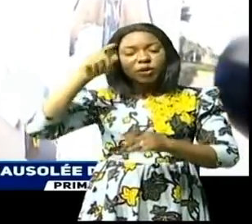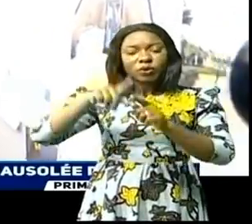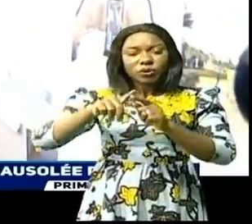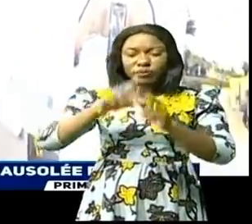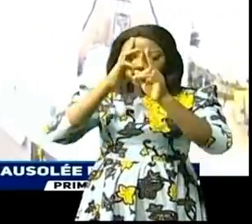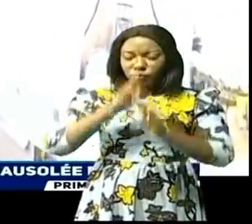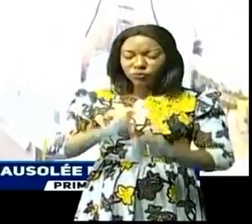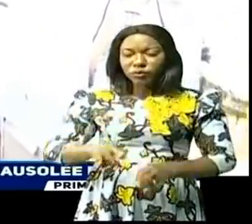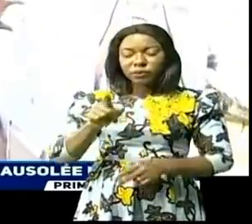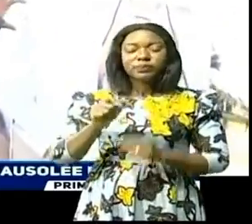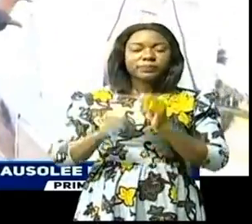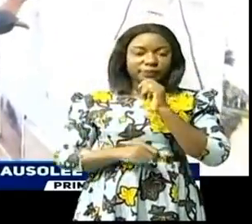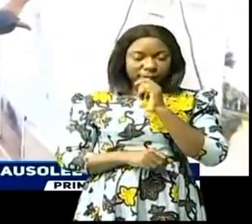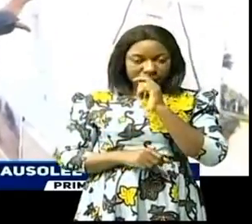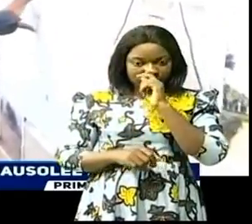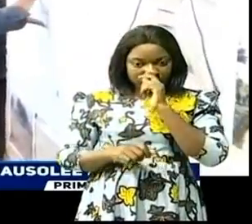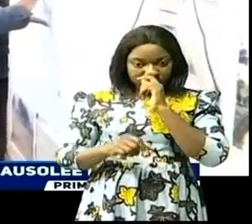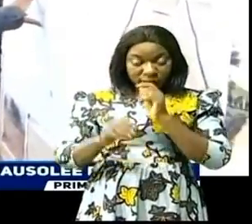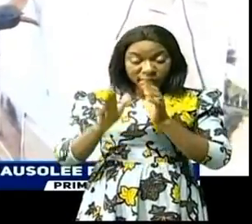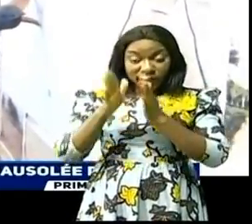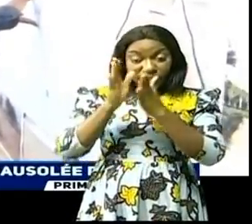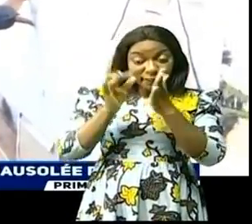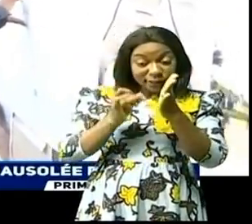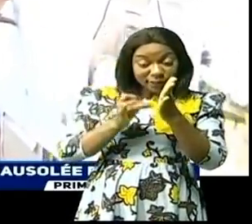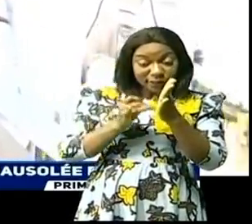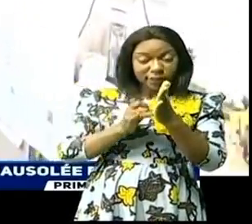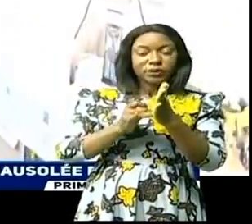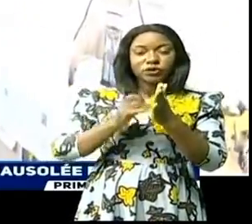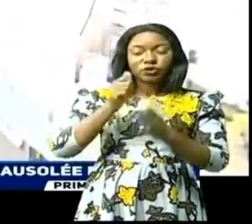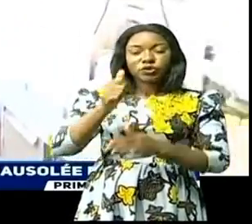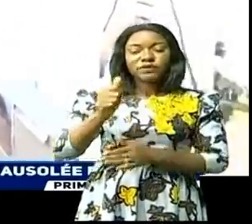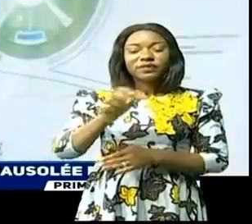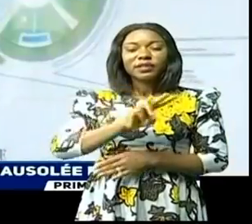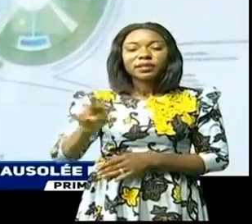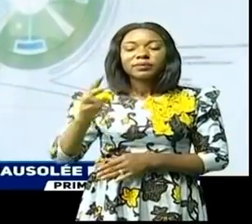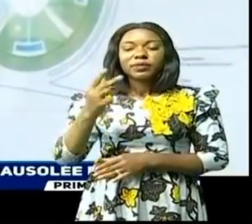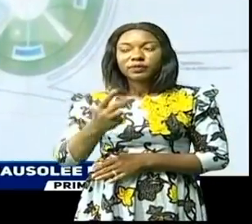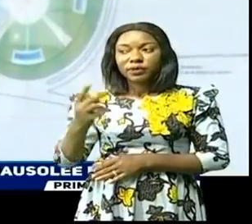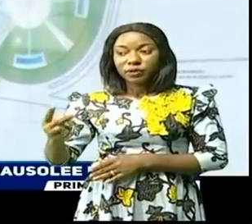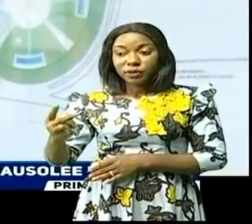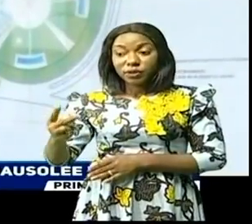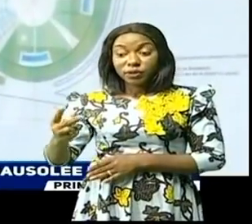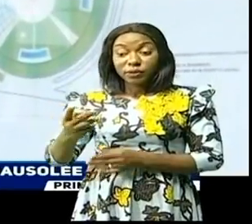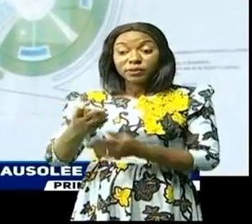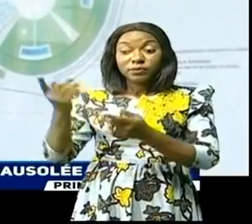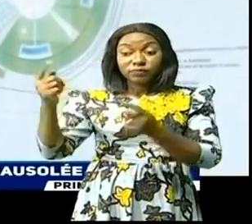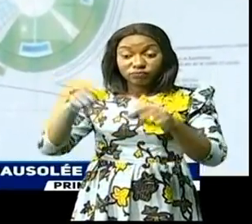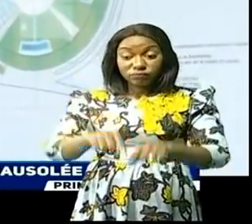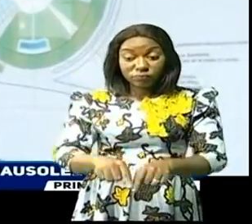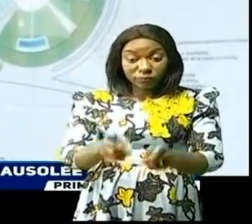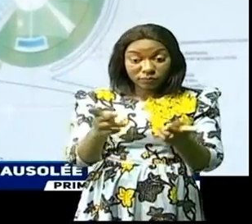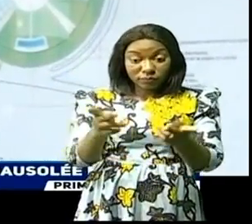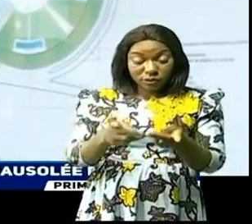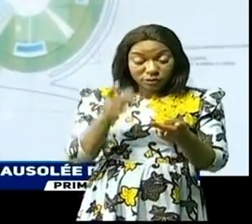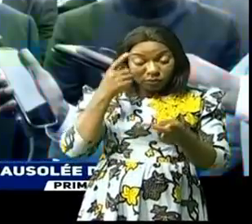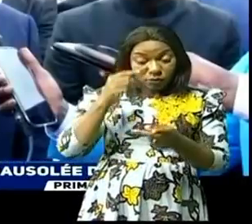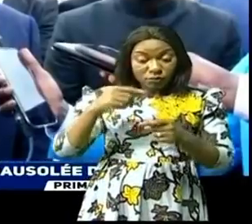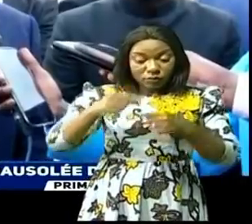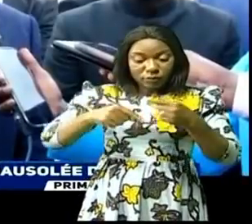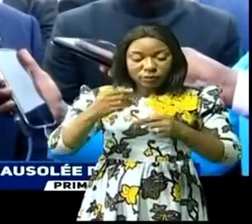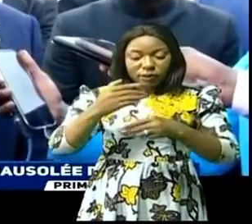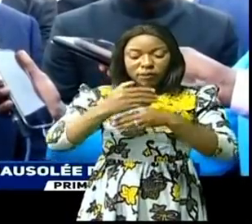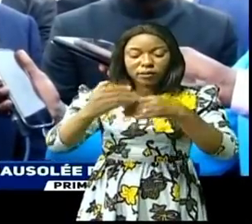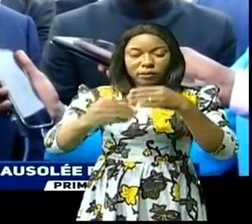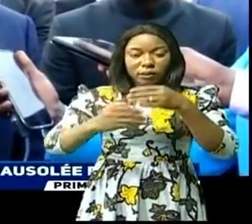honorée. C'était le 17 janvier 2022 que j'étais venu sur ce site pour poser la pierre pour les lancements des travaux, tel